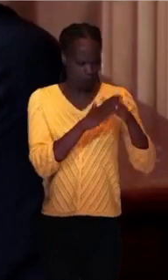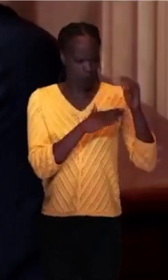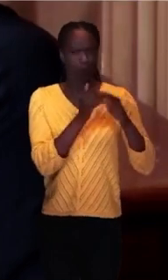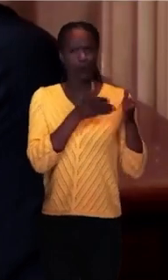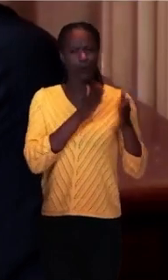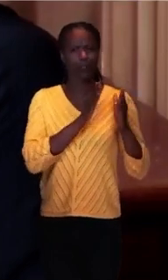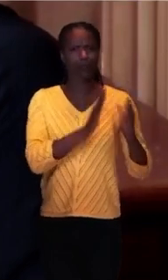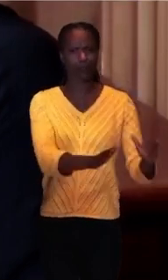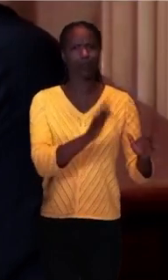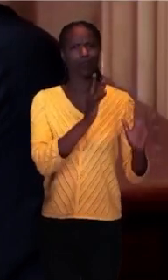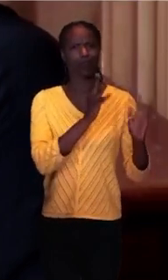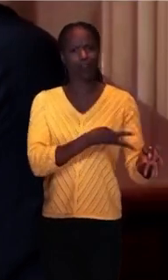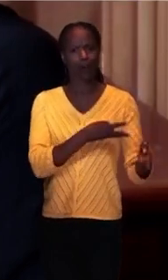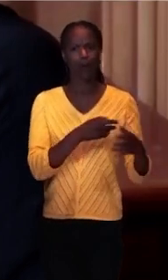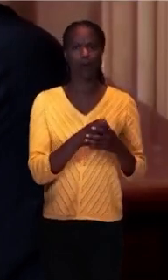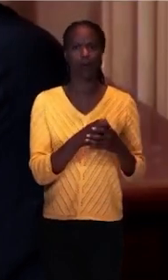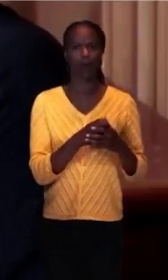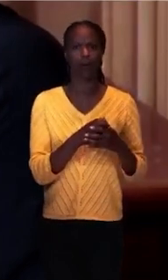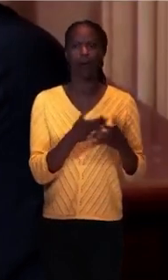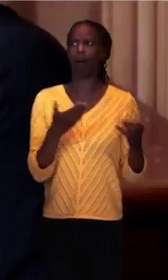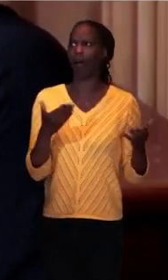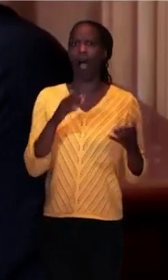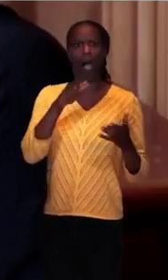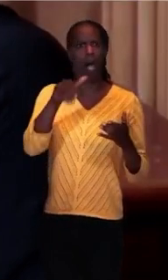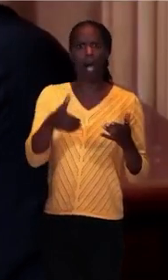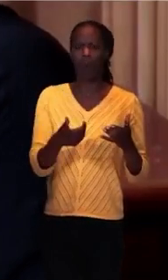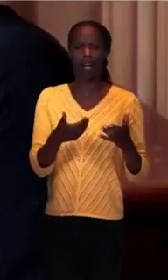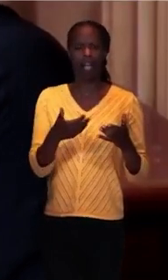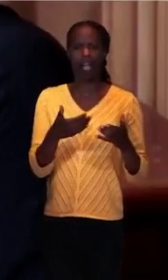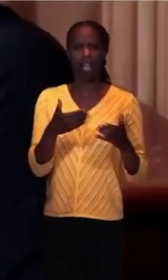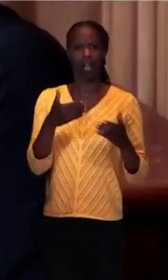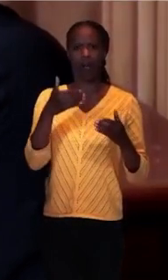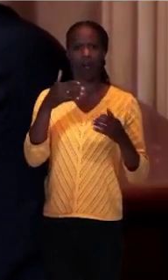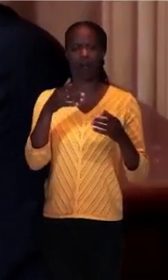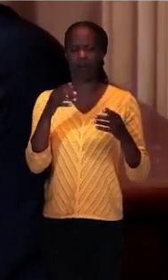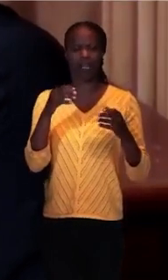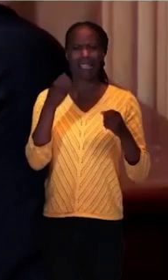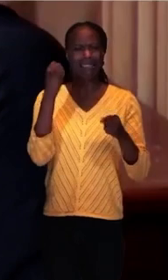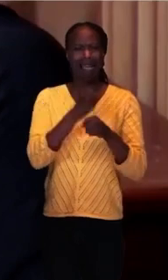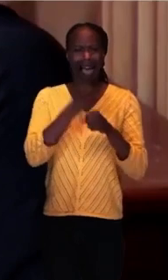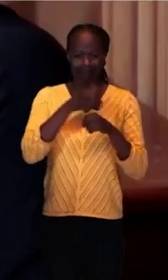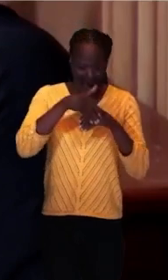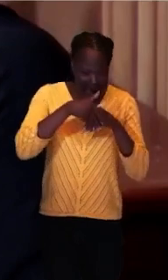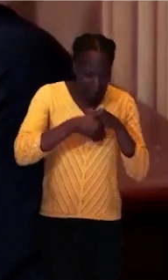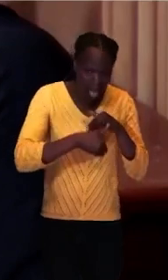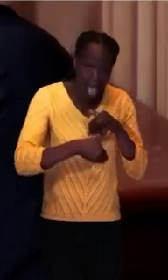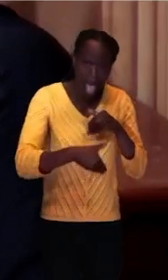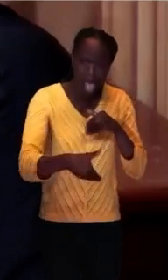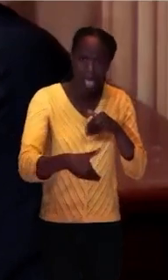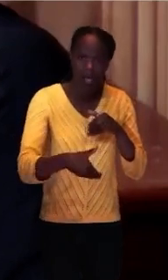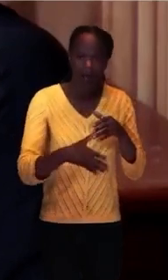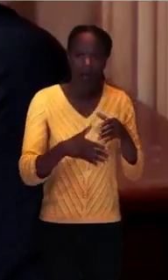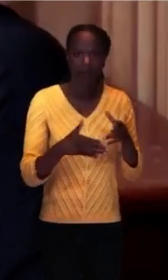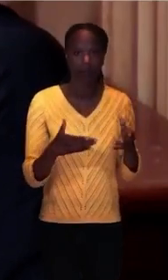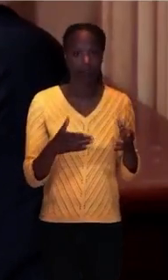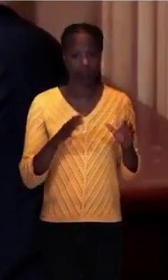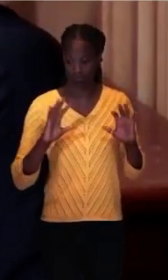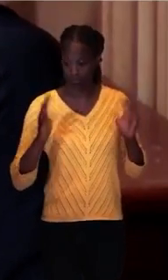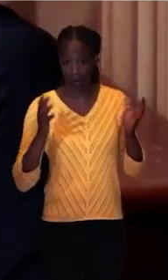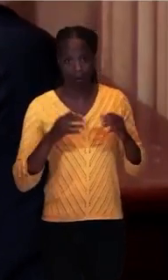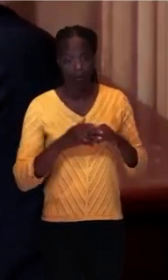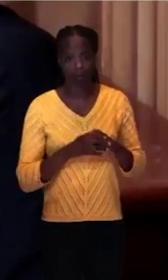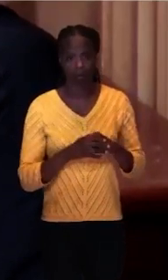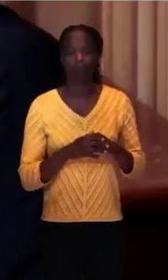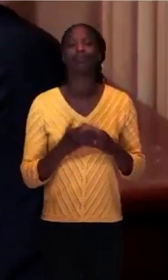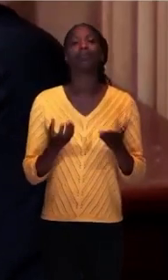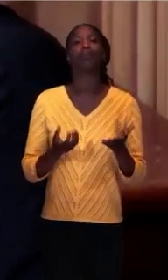et puis en fin de soirée, vous terminez en arrosant votre micro-forêt près de chez vous. Mais c'est formidable, Monsieur Jean-Jean. Mais on va vous rappeler quelques éléments très